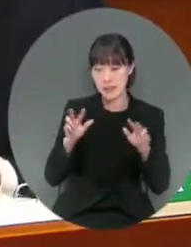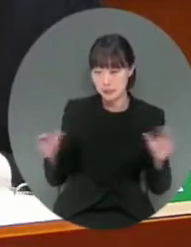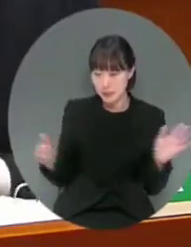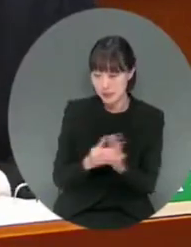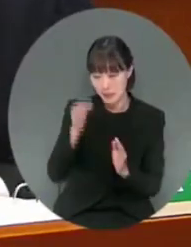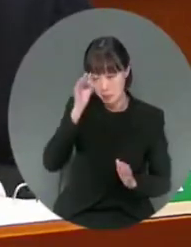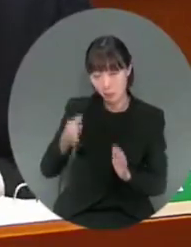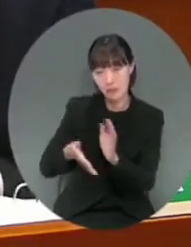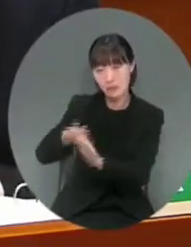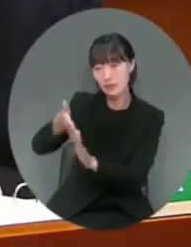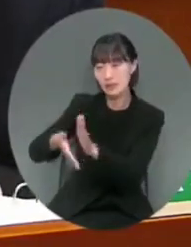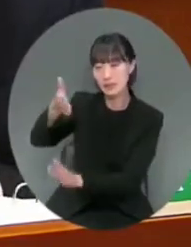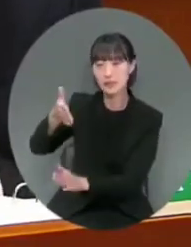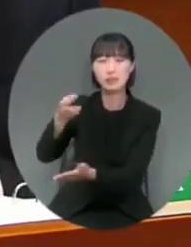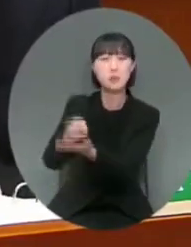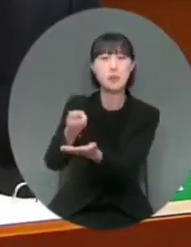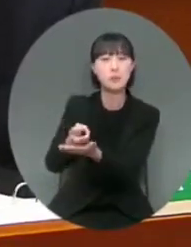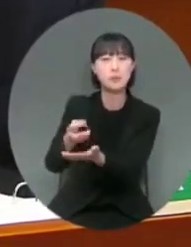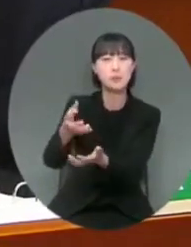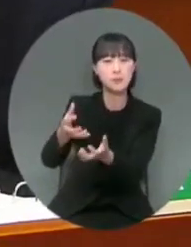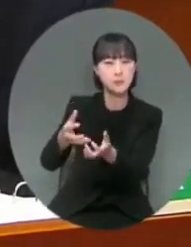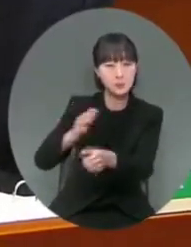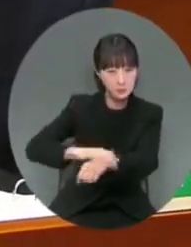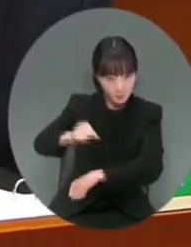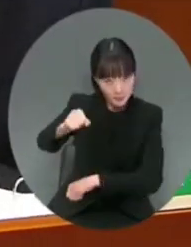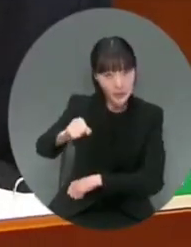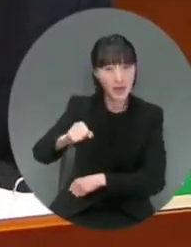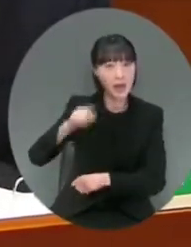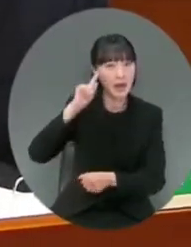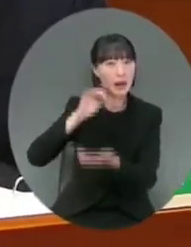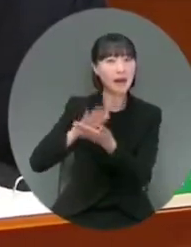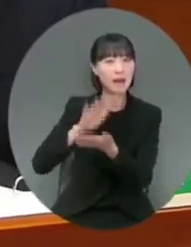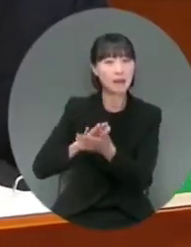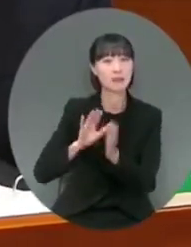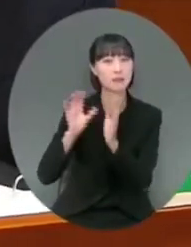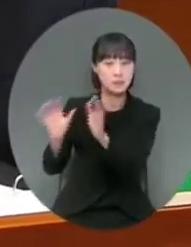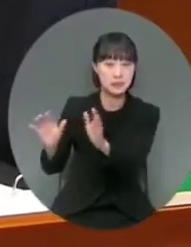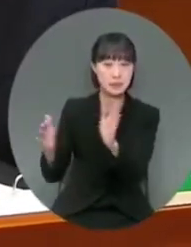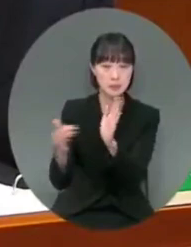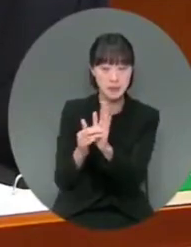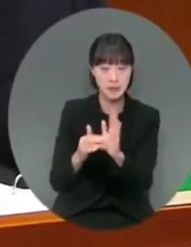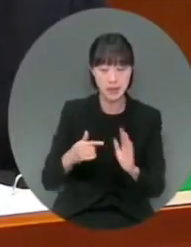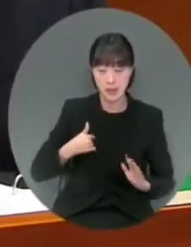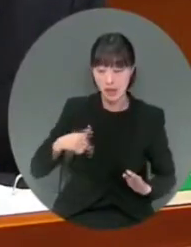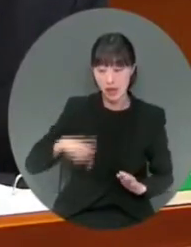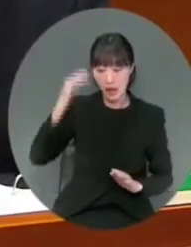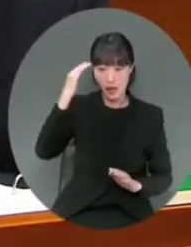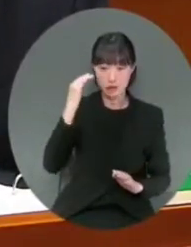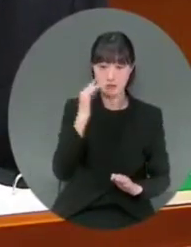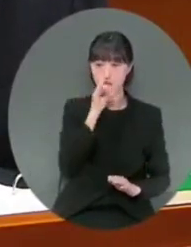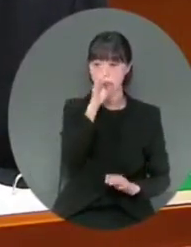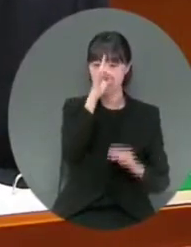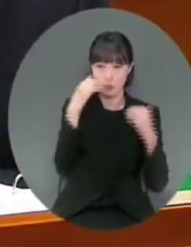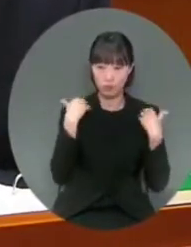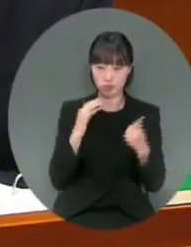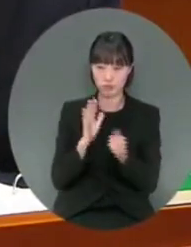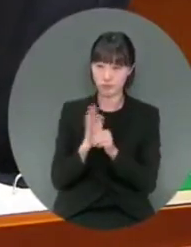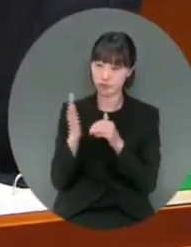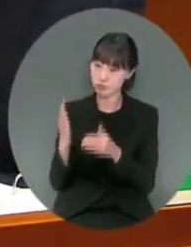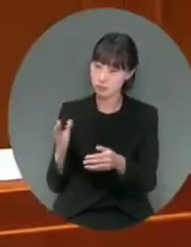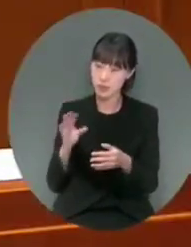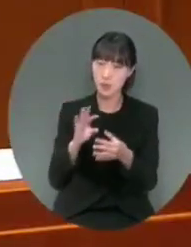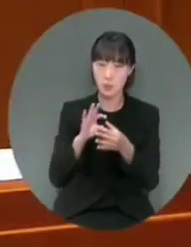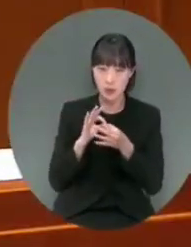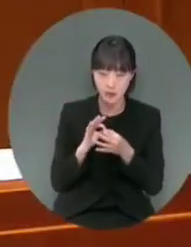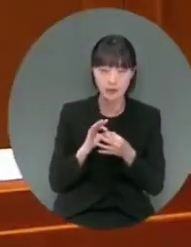조례로 지금 이제 각 그 지자체가 하고 있고요. 다만 이걸 국가 단위에서 하는 문제는 좀